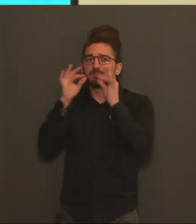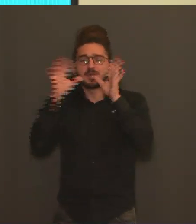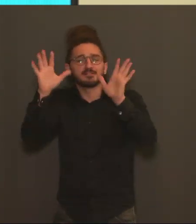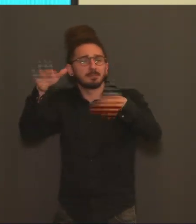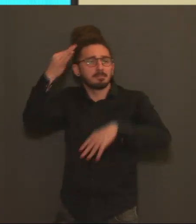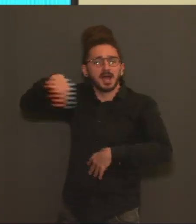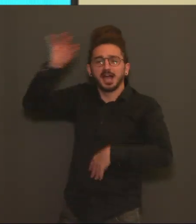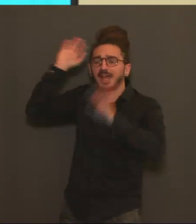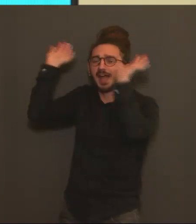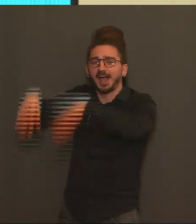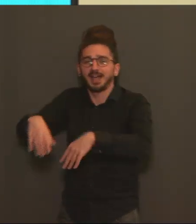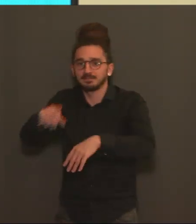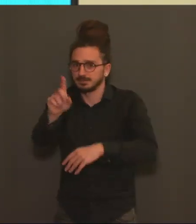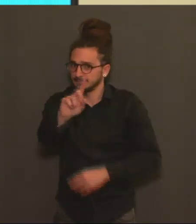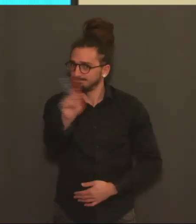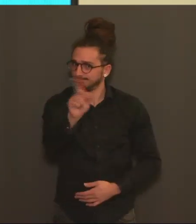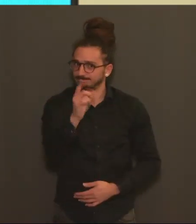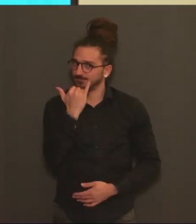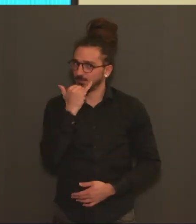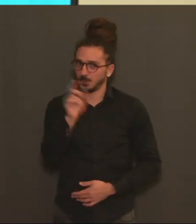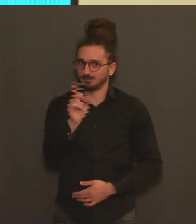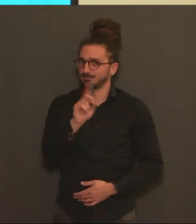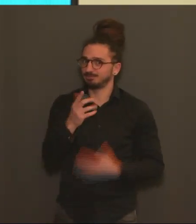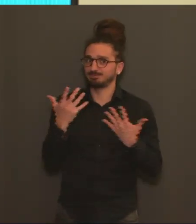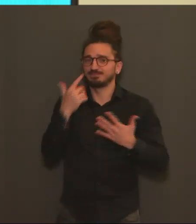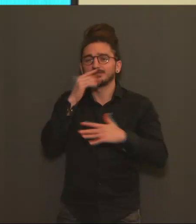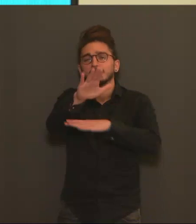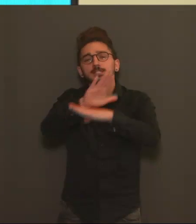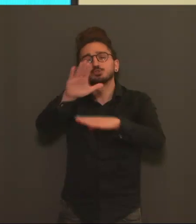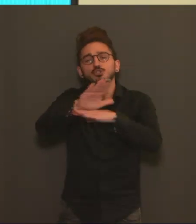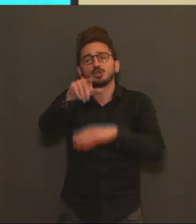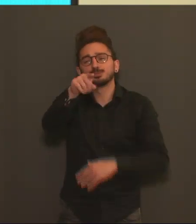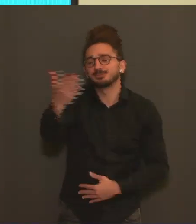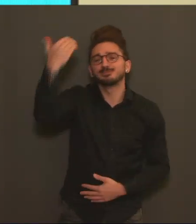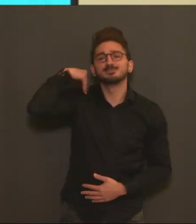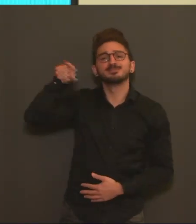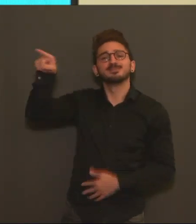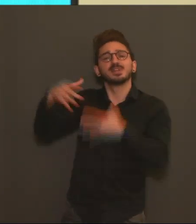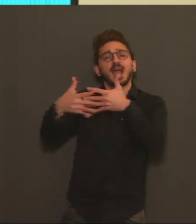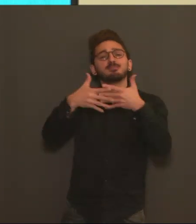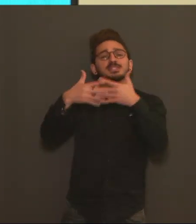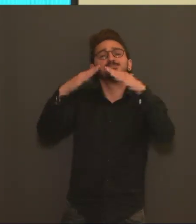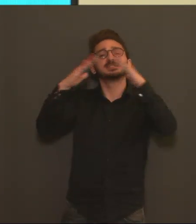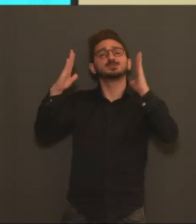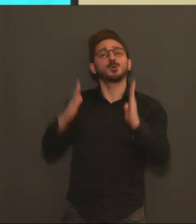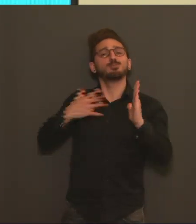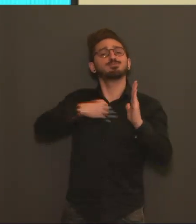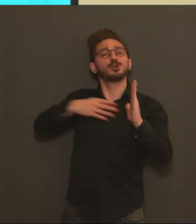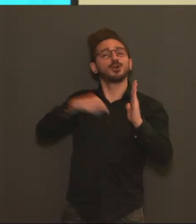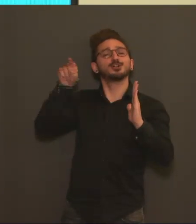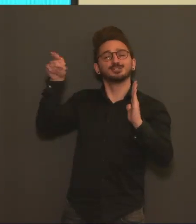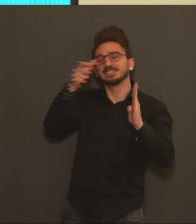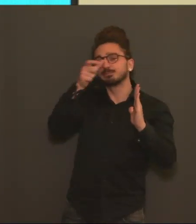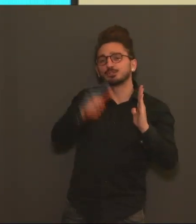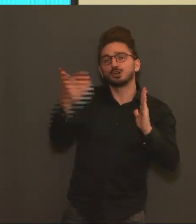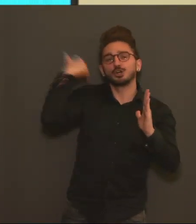récent et connu a été ce qui s'est passé lors d'un cocktail à la Maison-Blanche, dans la roseraie, au mois de septembre, où